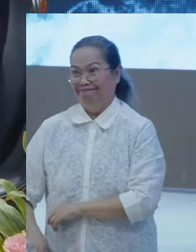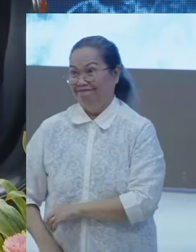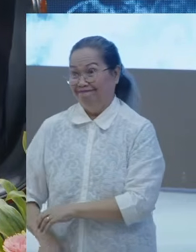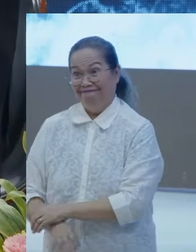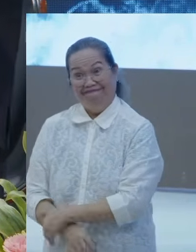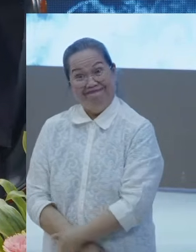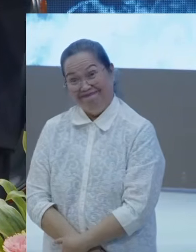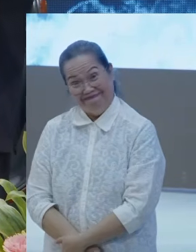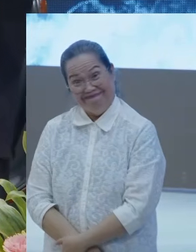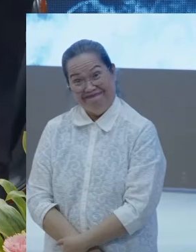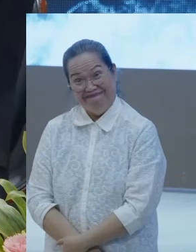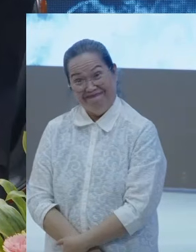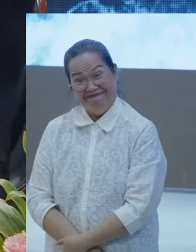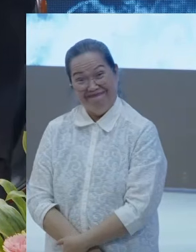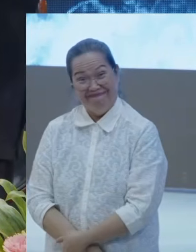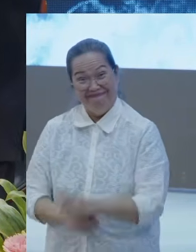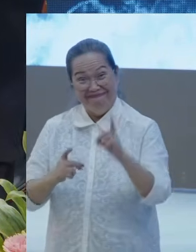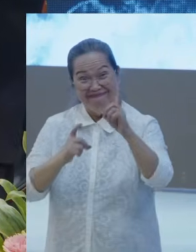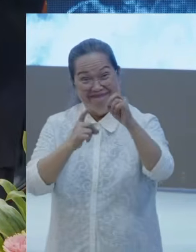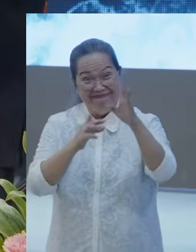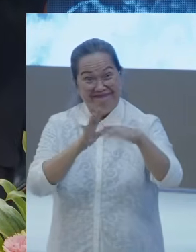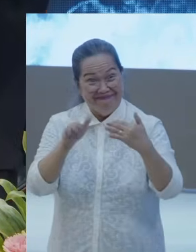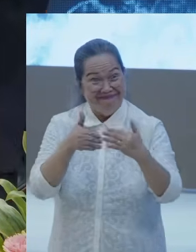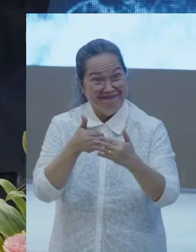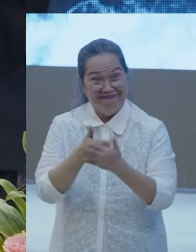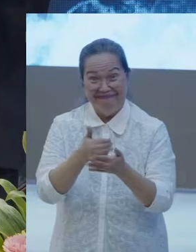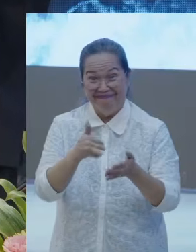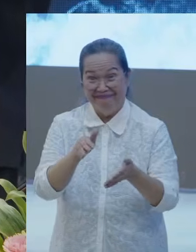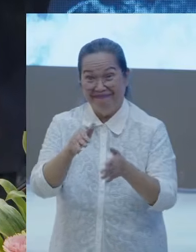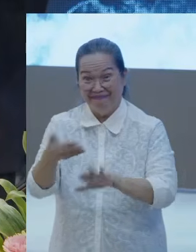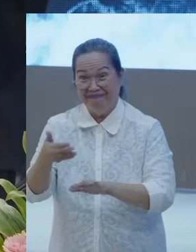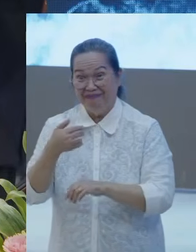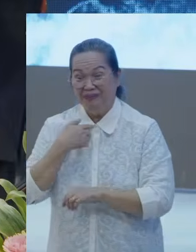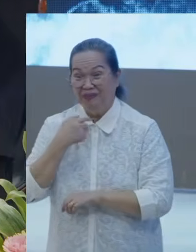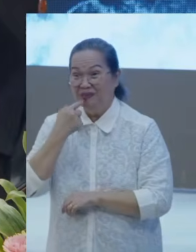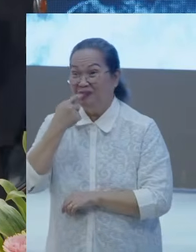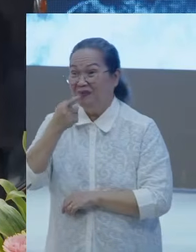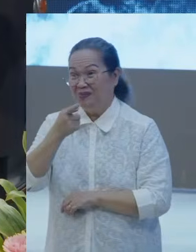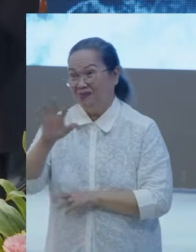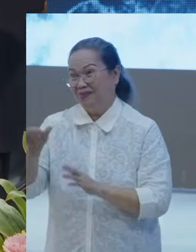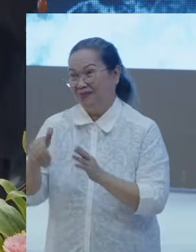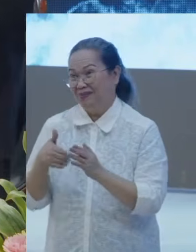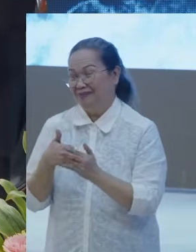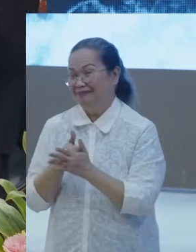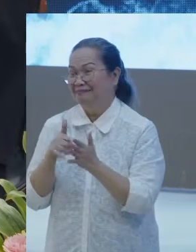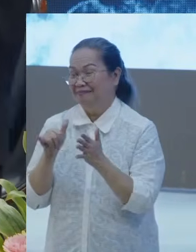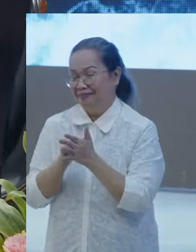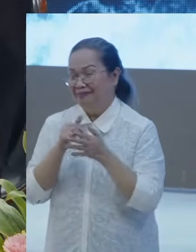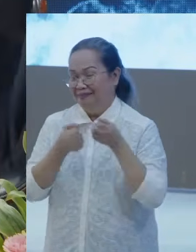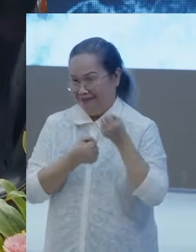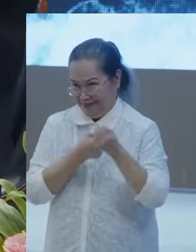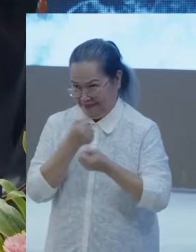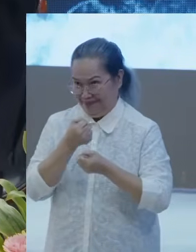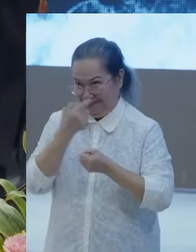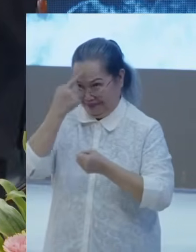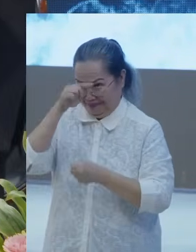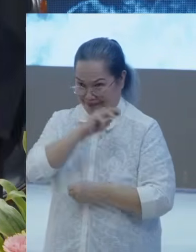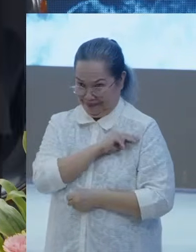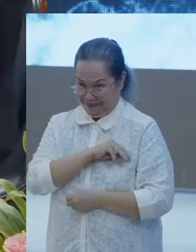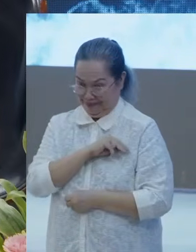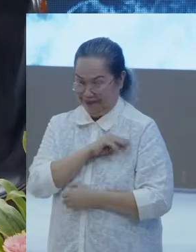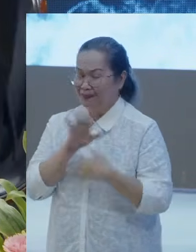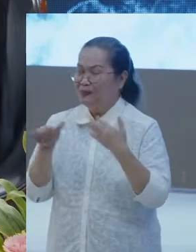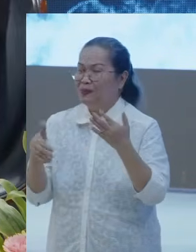Pero ibig sabihin, yung mga disipulo ngayon, lahat sila ay namatay violently. Each one of them, lahat sila ay naghirap sa kanilang pagmimisyon.